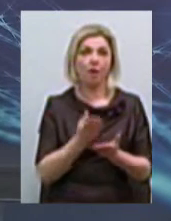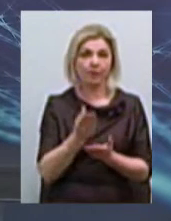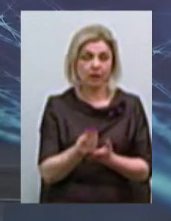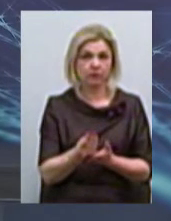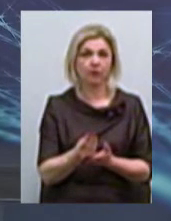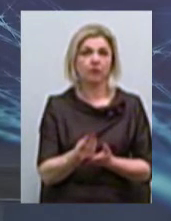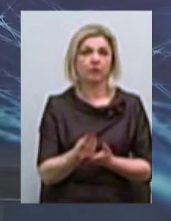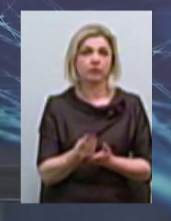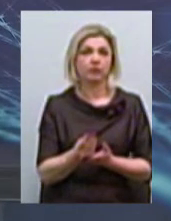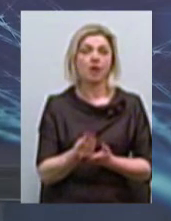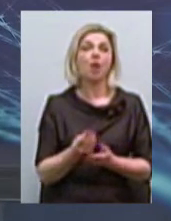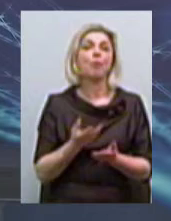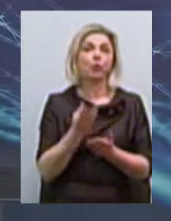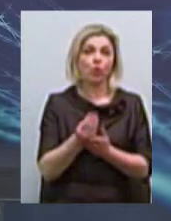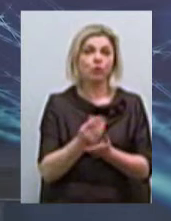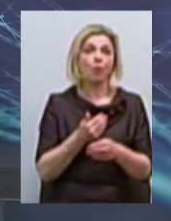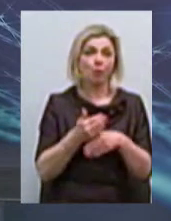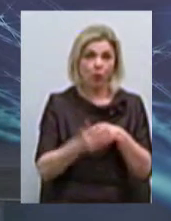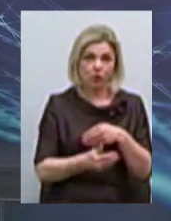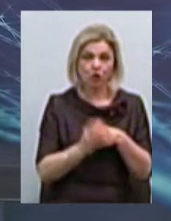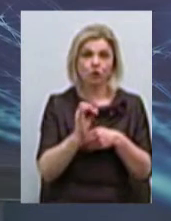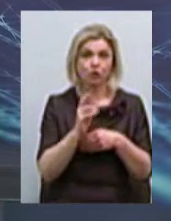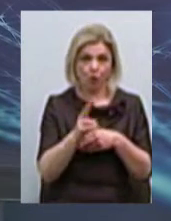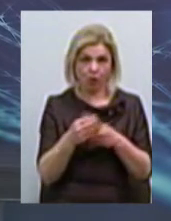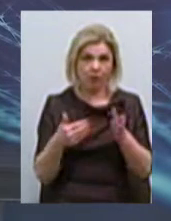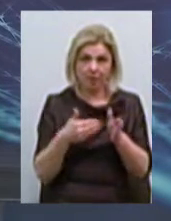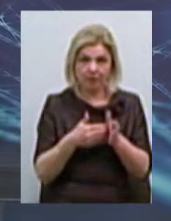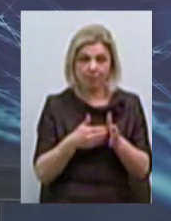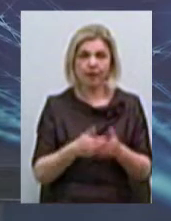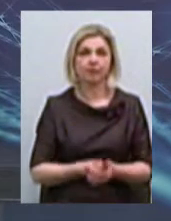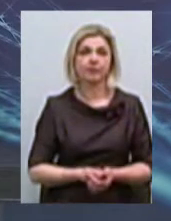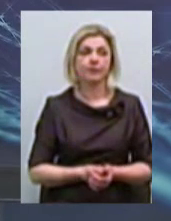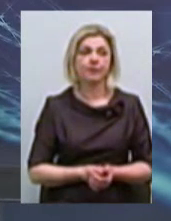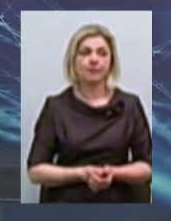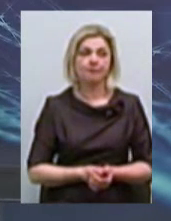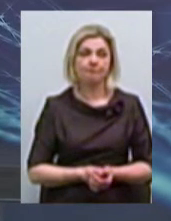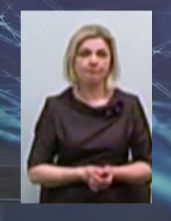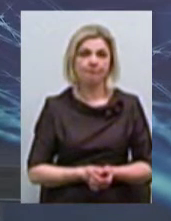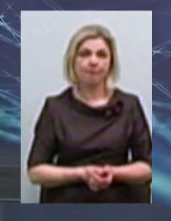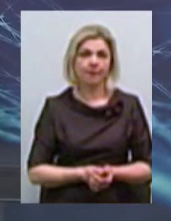сплачує податок пізніше терміну граничного, у цьому випадку